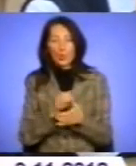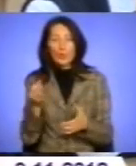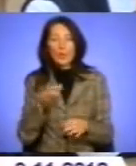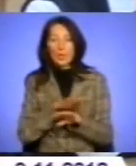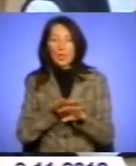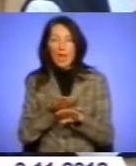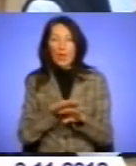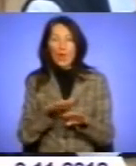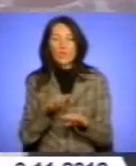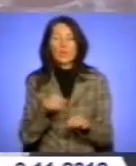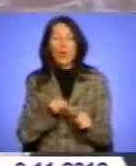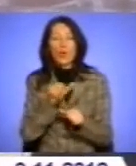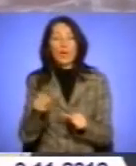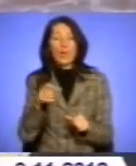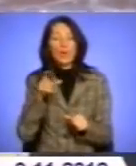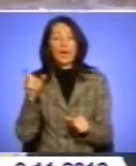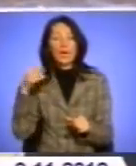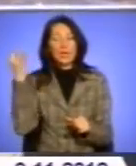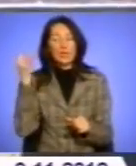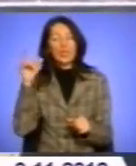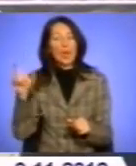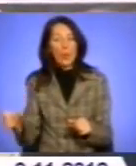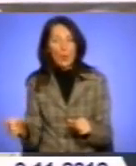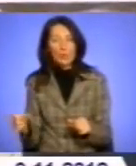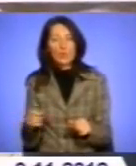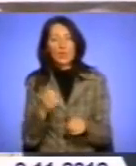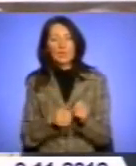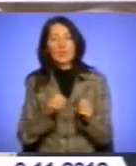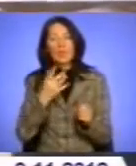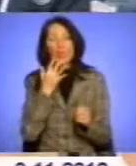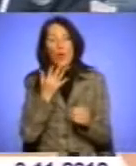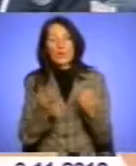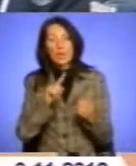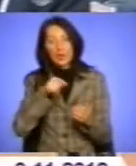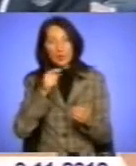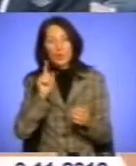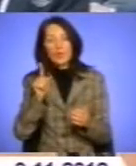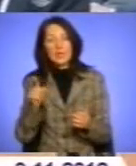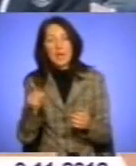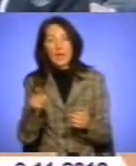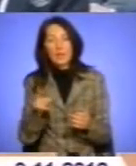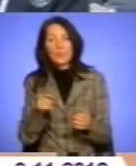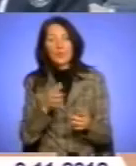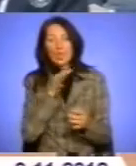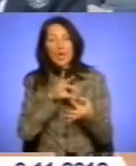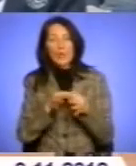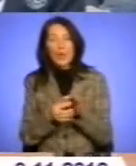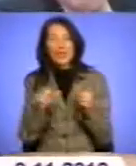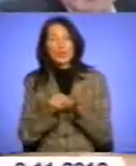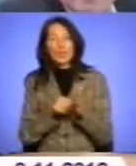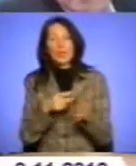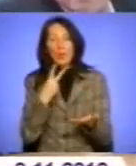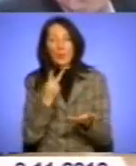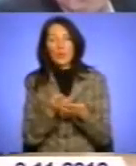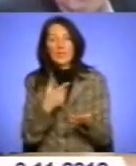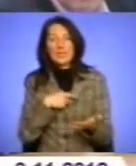постатей, літературних героїв, частин мови і навіть розділових знаків. Під час олімпіади учасники проявляли себе в нестандартних